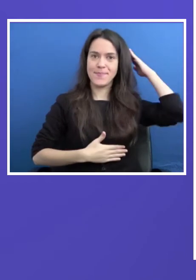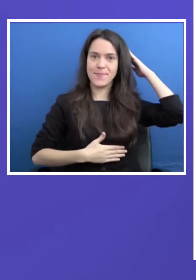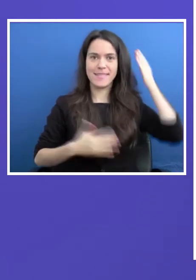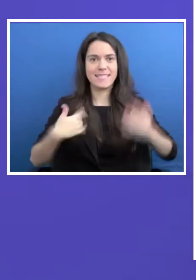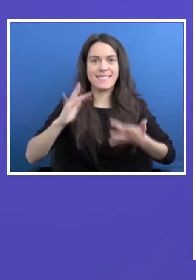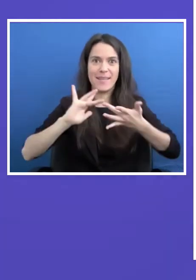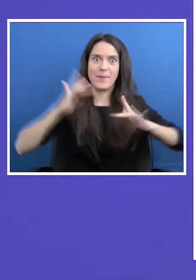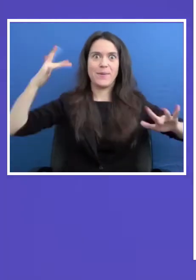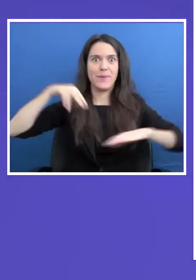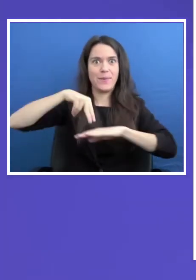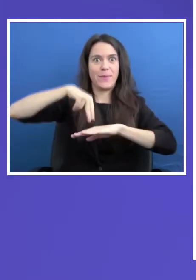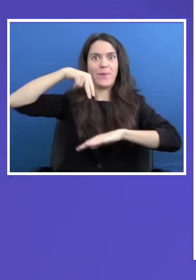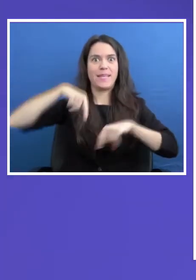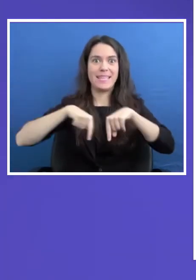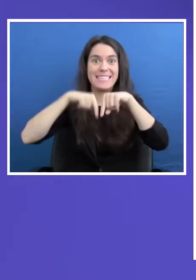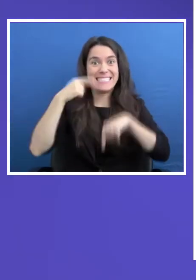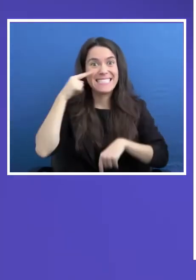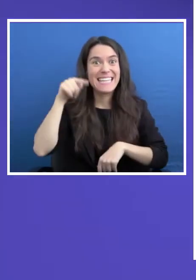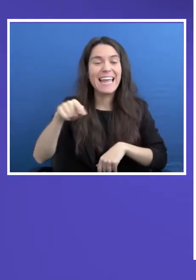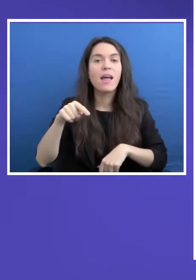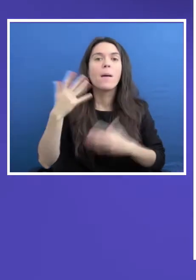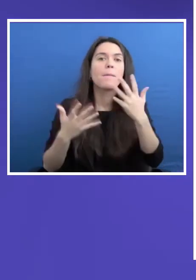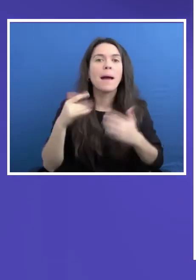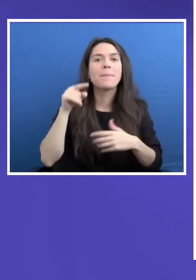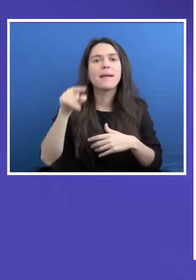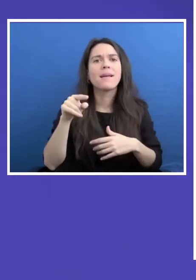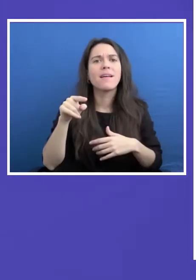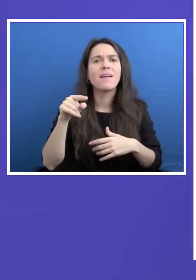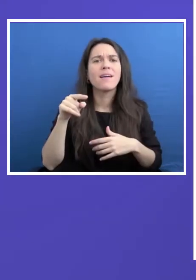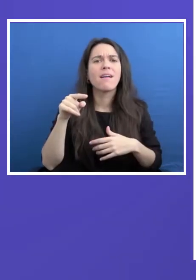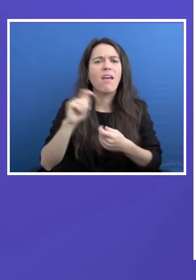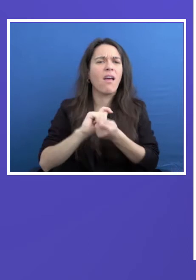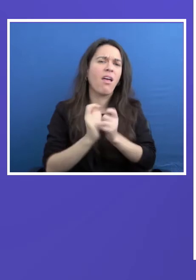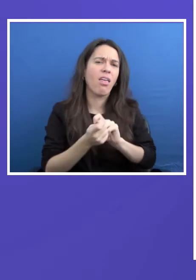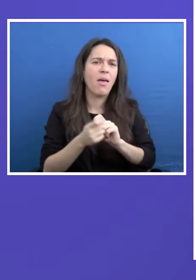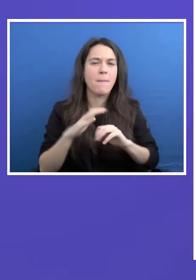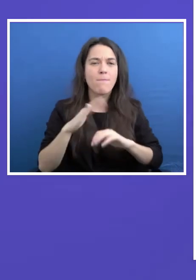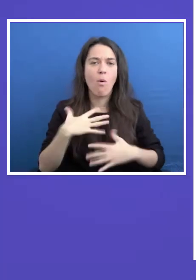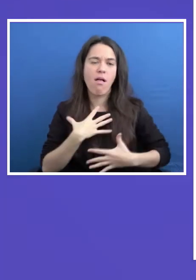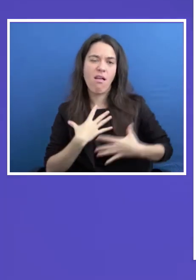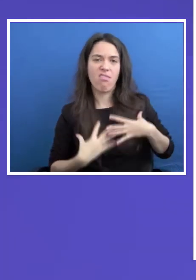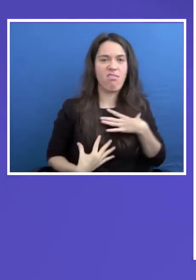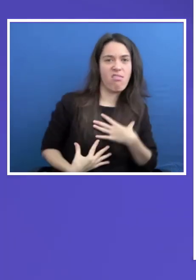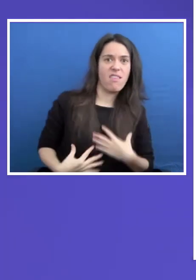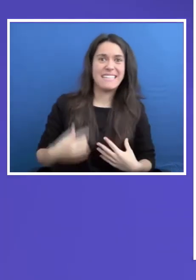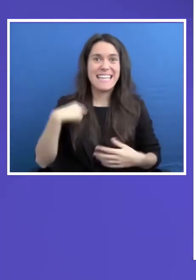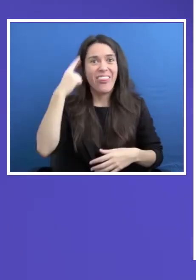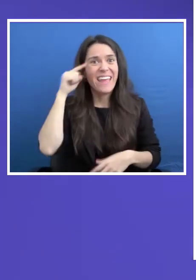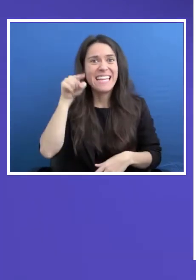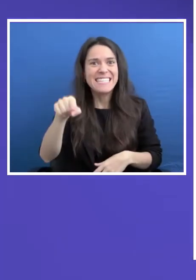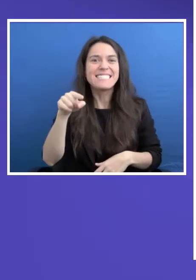كود خاص بالمراه. كل ما يسيء للمراه بيتم منعه على الشاشه، وكان لنا دور الحقيقه في منع